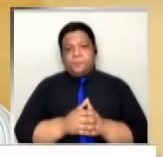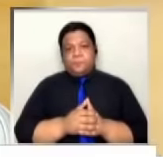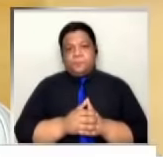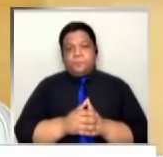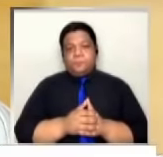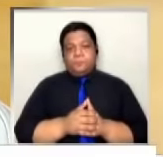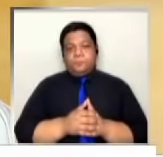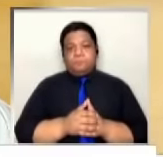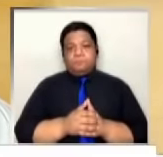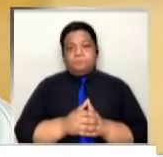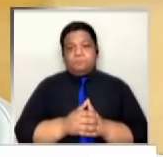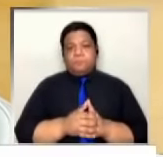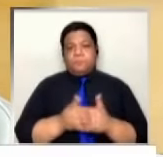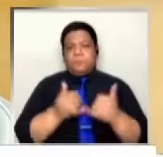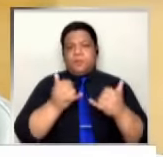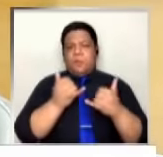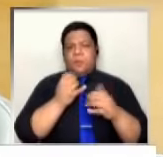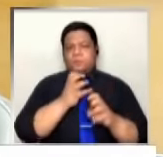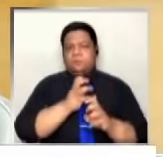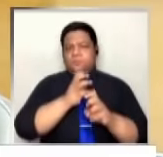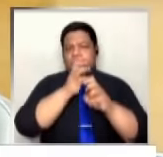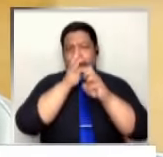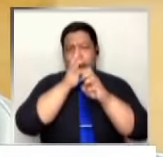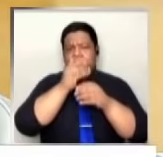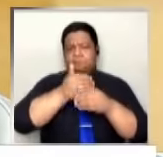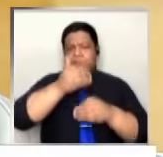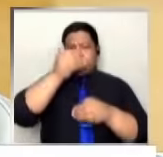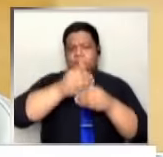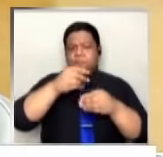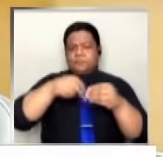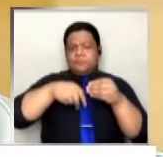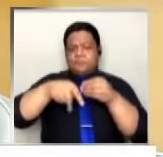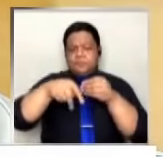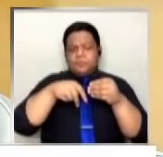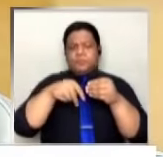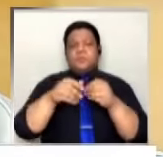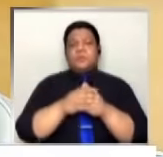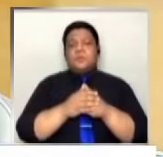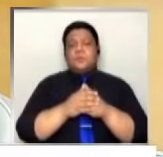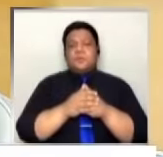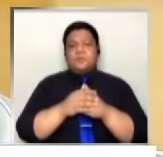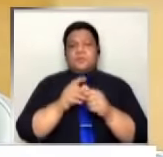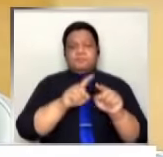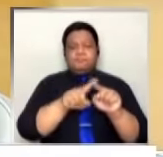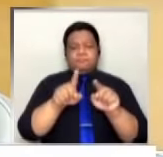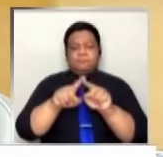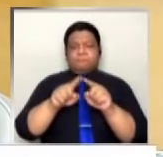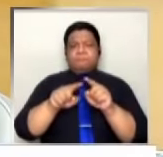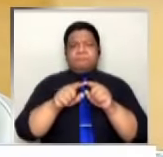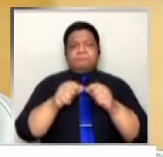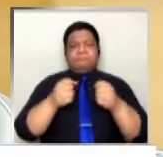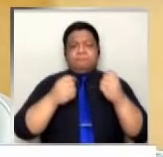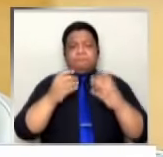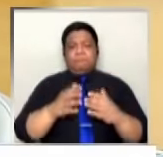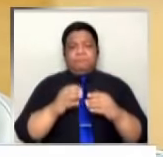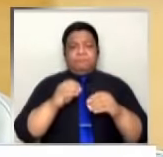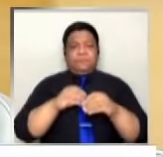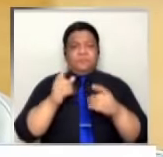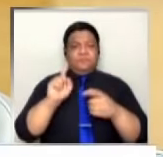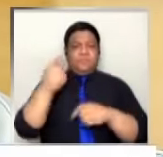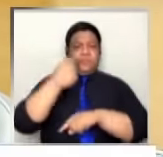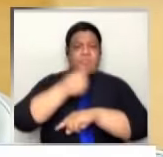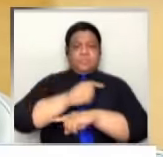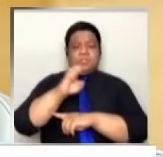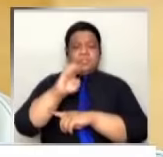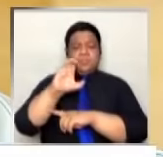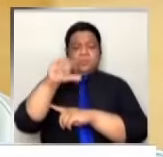Mahigpit ang pagbabantay sa mga checkpoint at pagpatupad ng health protocols ang sumalubong sa mga motorista sa unang araw ng Enhanced Community Quarantine sa NCR Plus